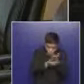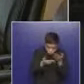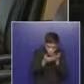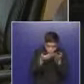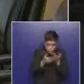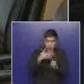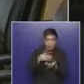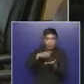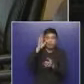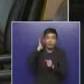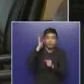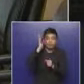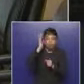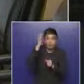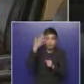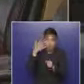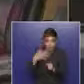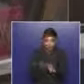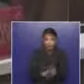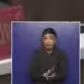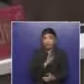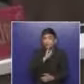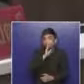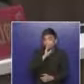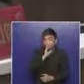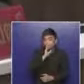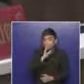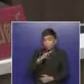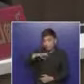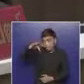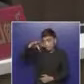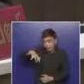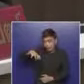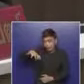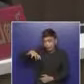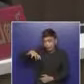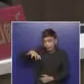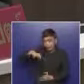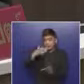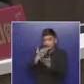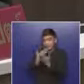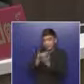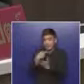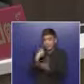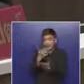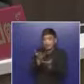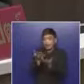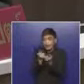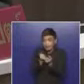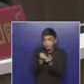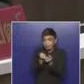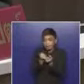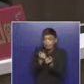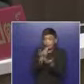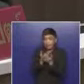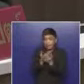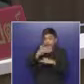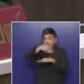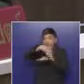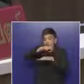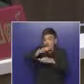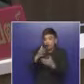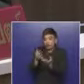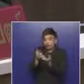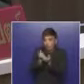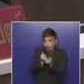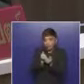ะครับอภิปรายในสภาว่าองค์กรหรือหน่วยงานหน่วยรับงบประมาณเนี่ยที่มีเงินนอกงบประมาณเนี่ยปัจจุบัน